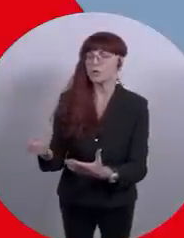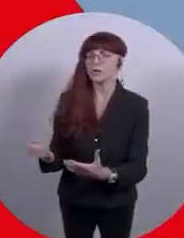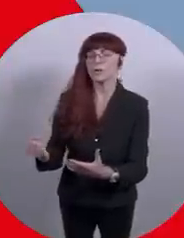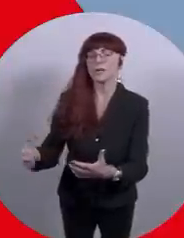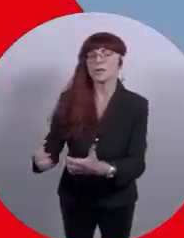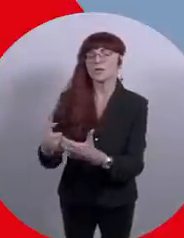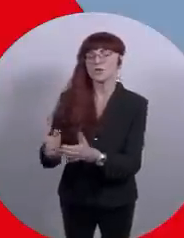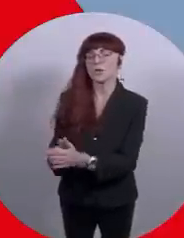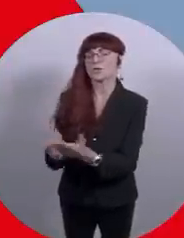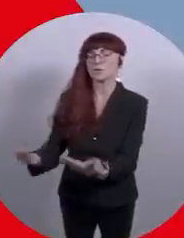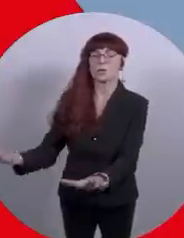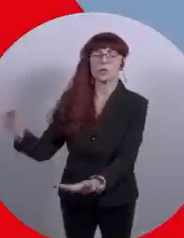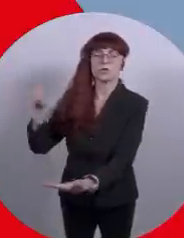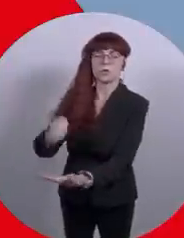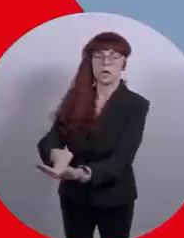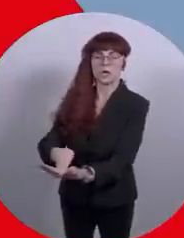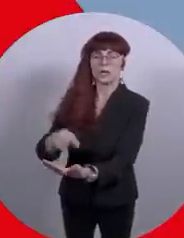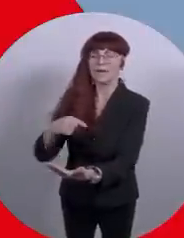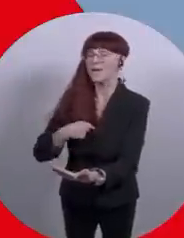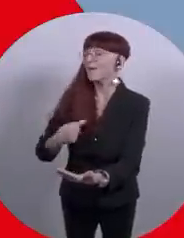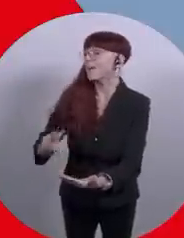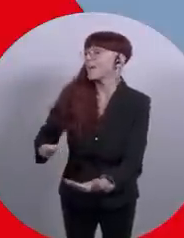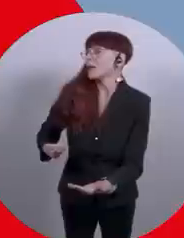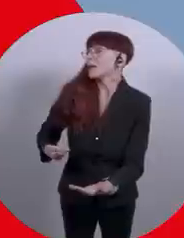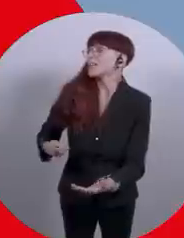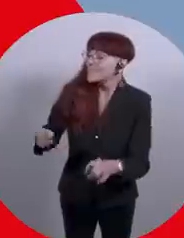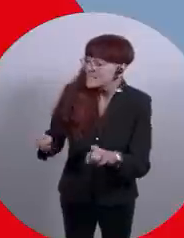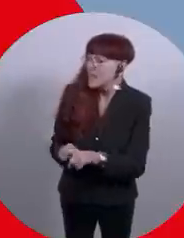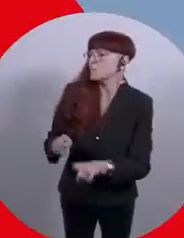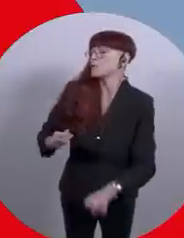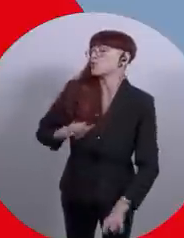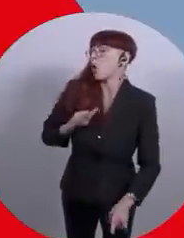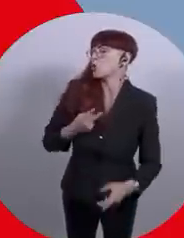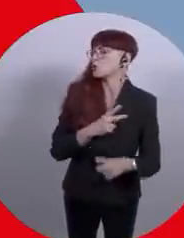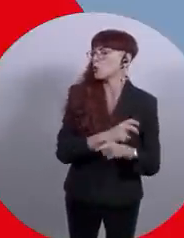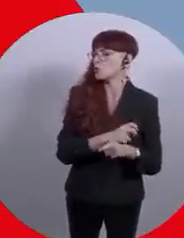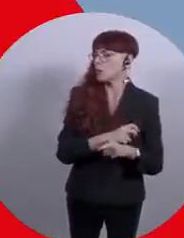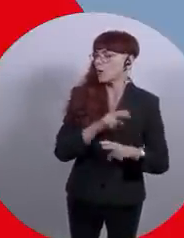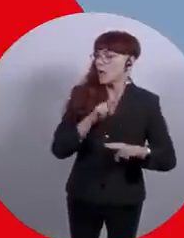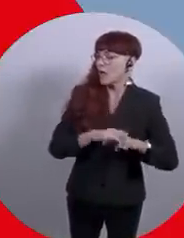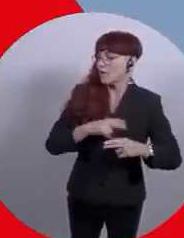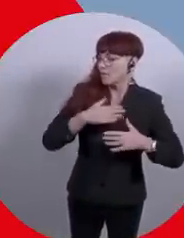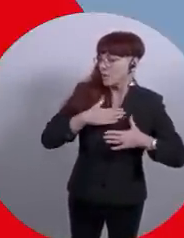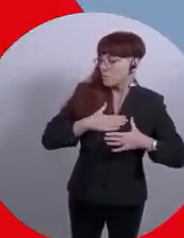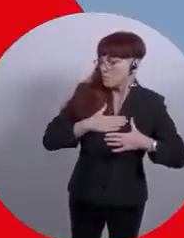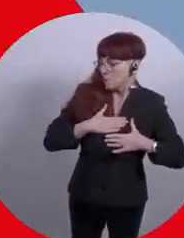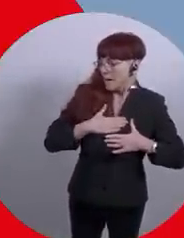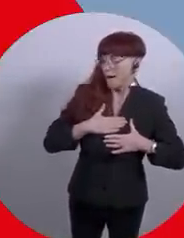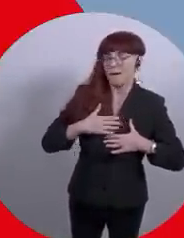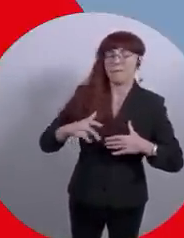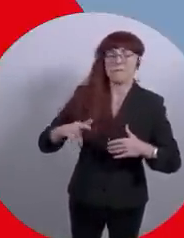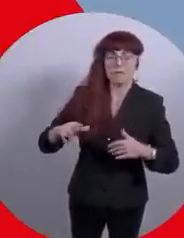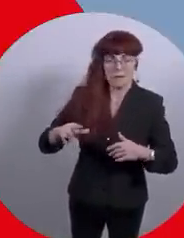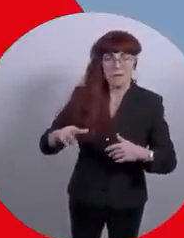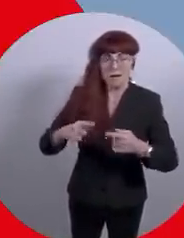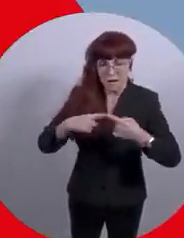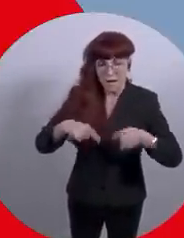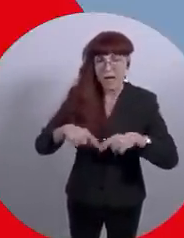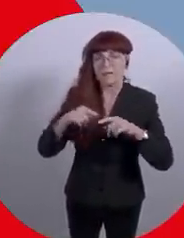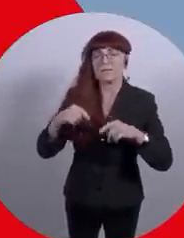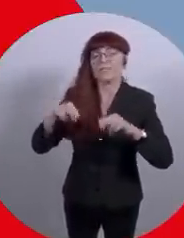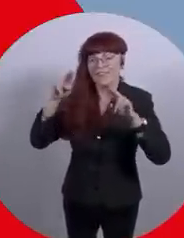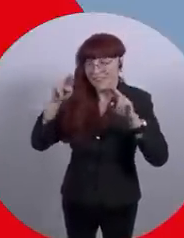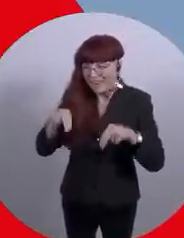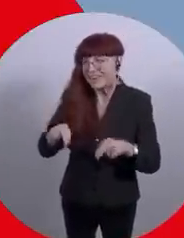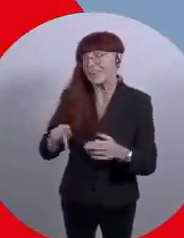werde so stolz auf Österreich wenn sich mein Land rechtzeitig auf der richtigen